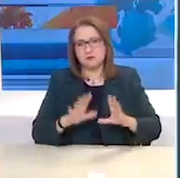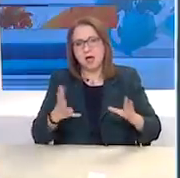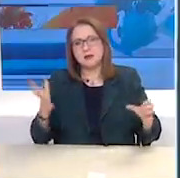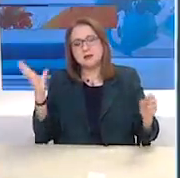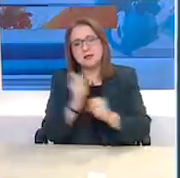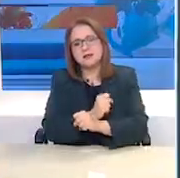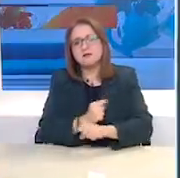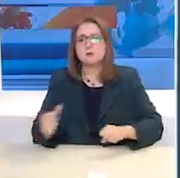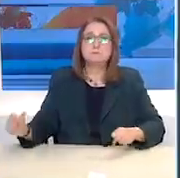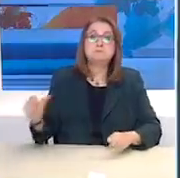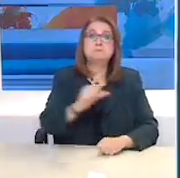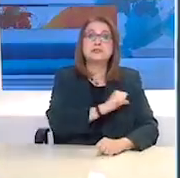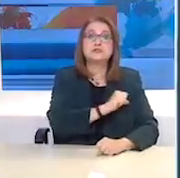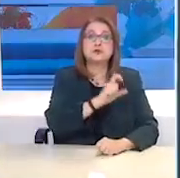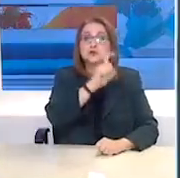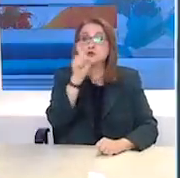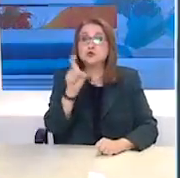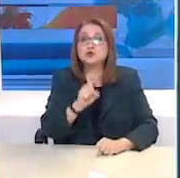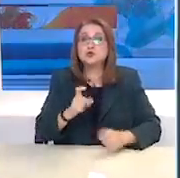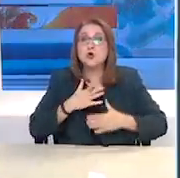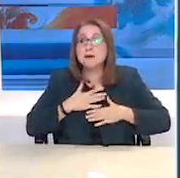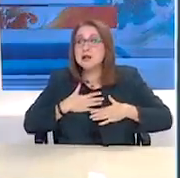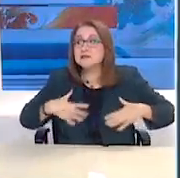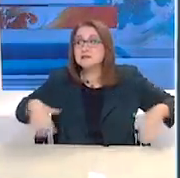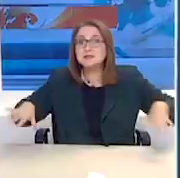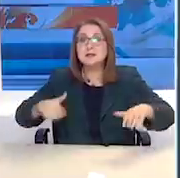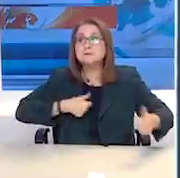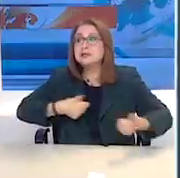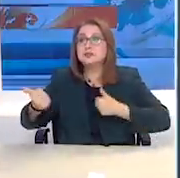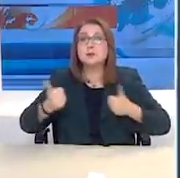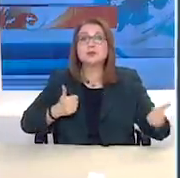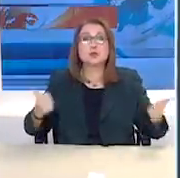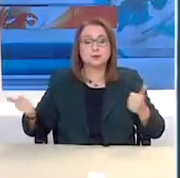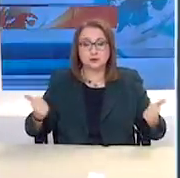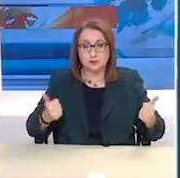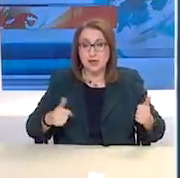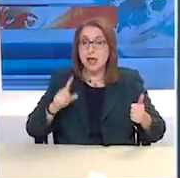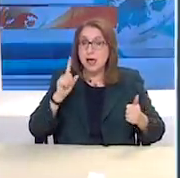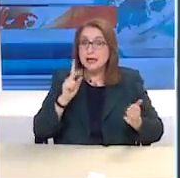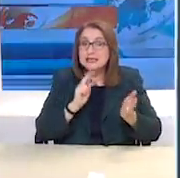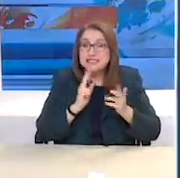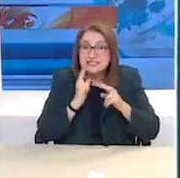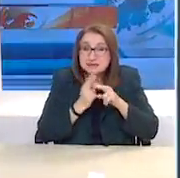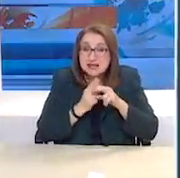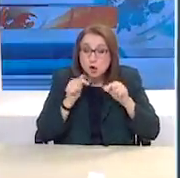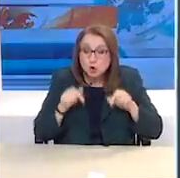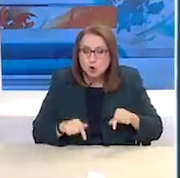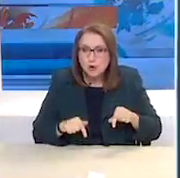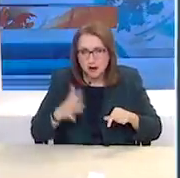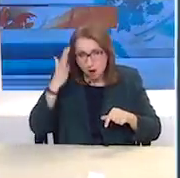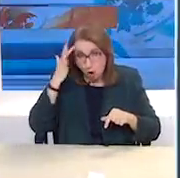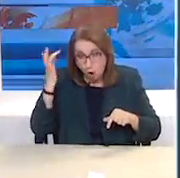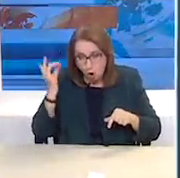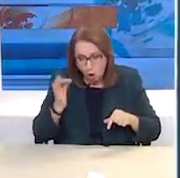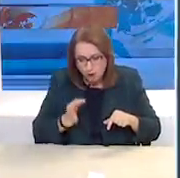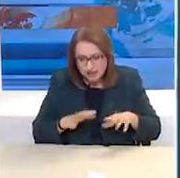πίσω τις ζωές μας. Γι' αυτό και είναι σημαντικό να δείξουμε σύνεση και να δείξουμε και αποφασιστικότητα τα επόμενα 24 ώρα. Να